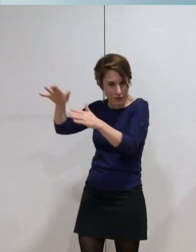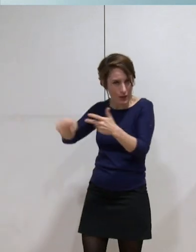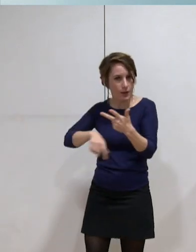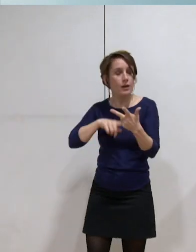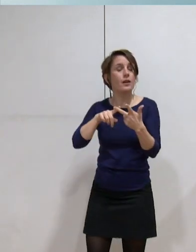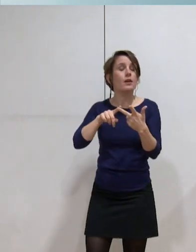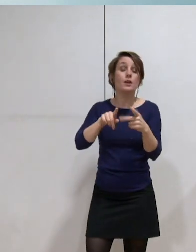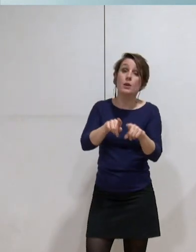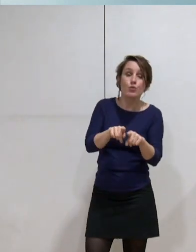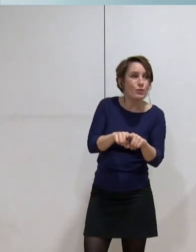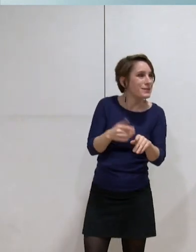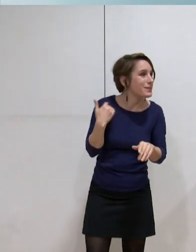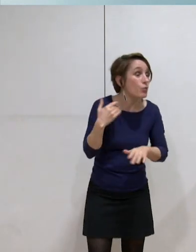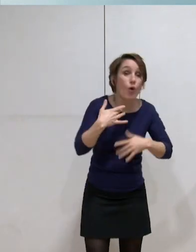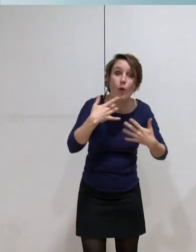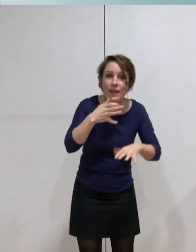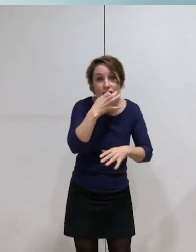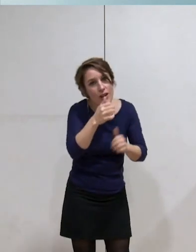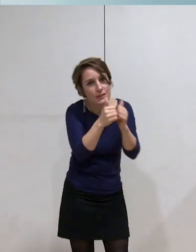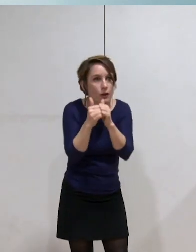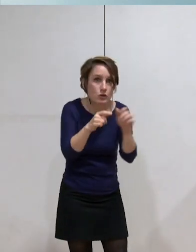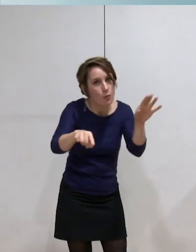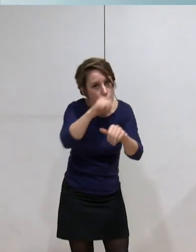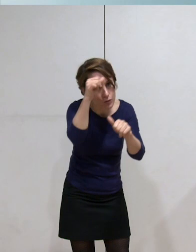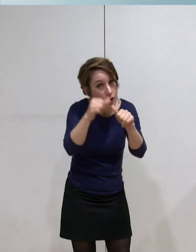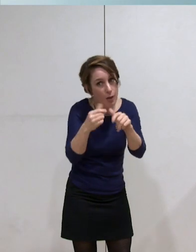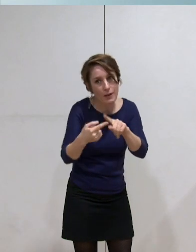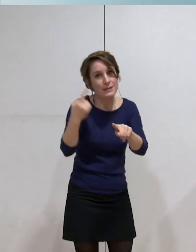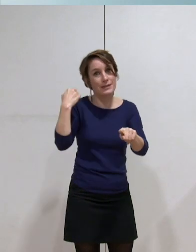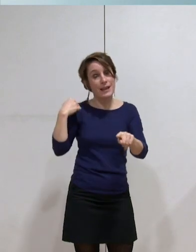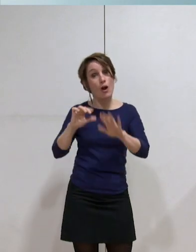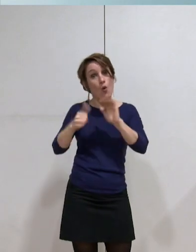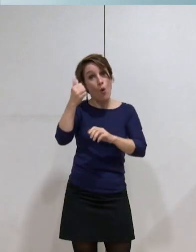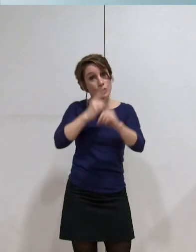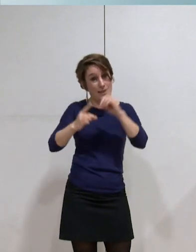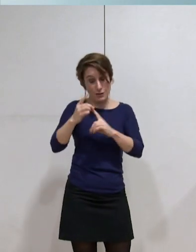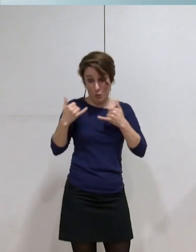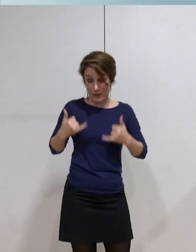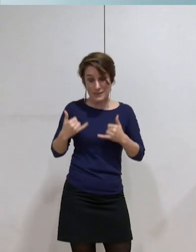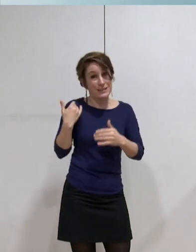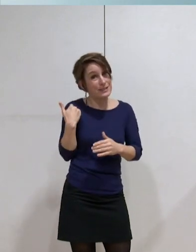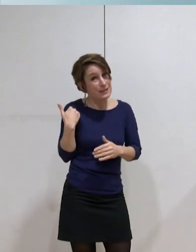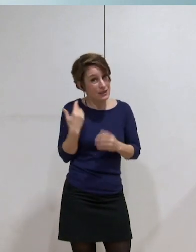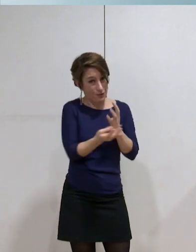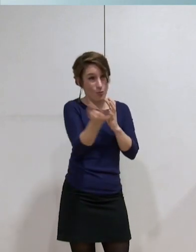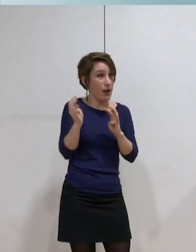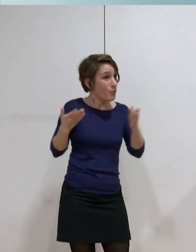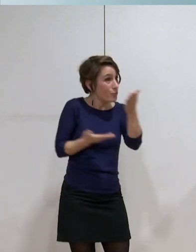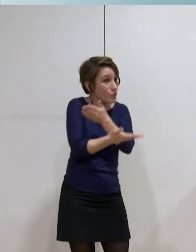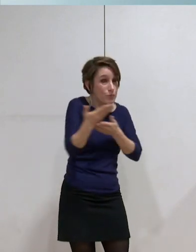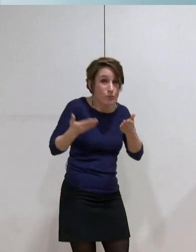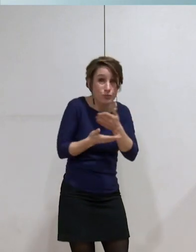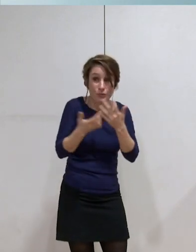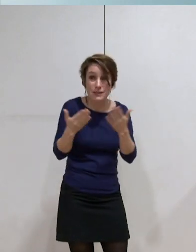nous l'avons évoqué ensemble vous devez pouvoir vous en vous en rappeler c'était le 11 décembre ici même pour ceux qui ne pouvaient pas être clairement